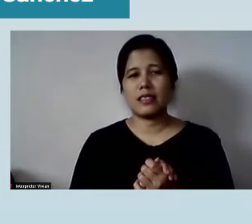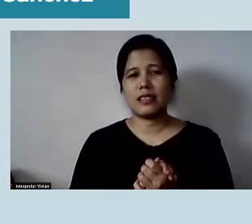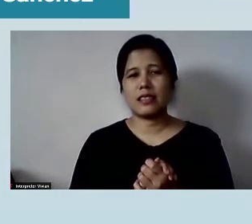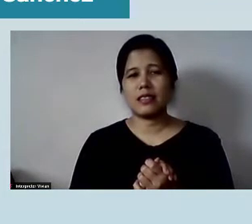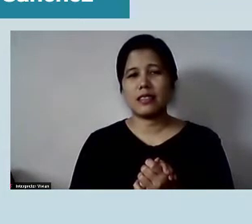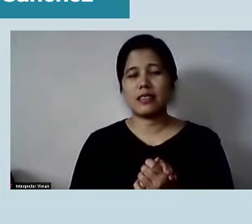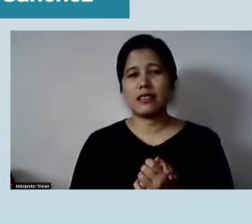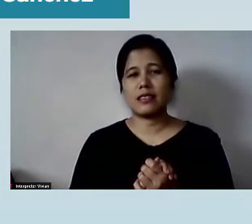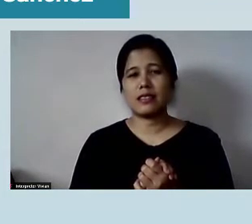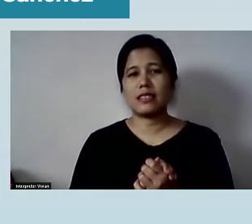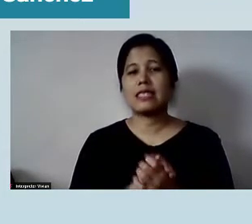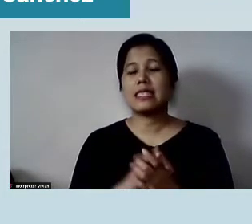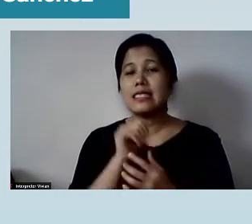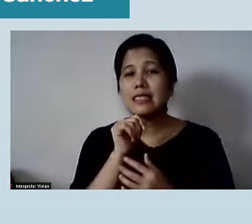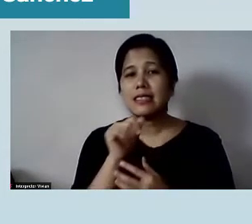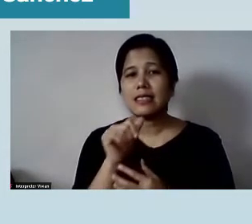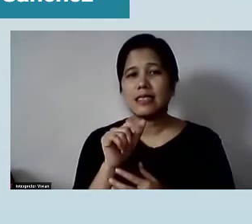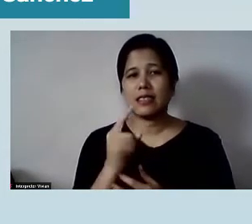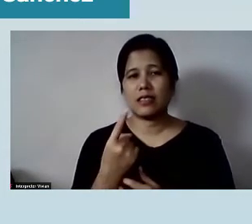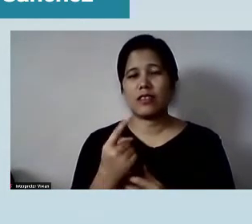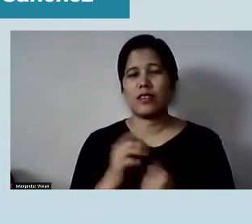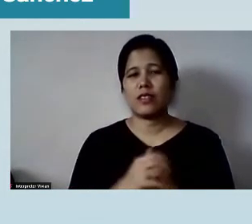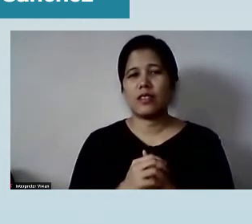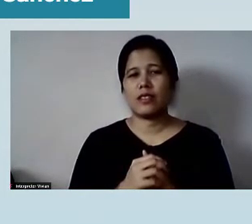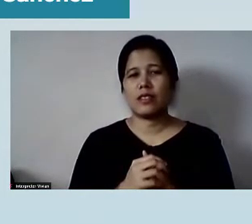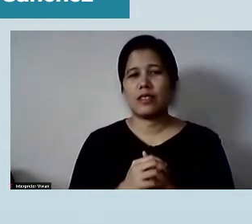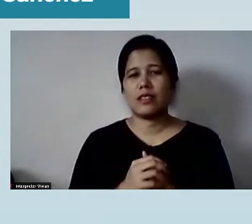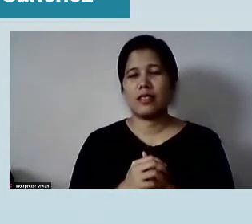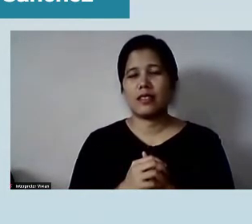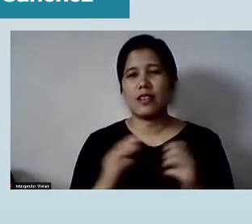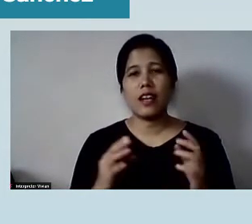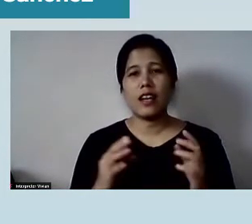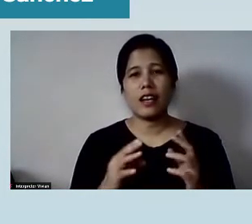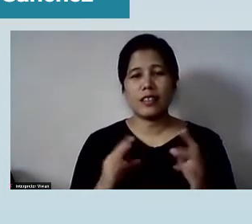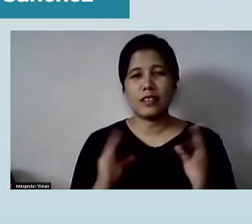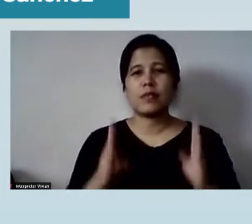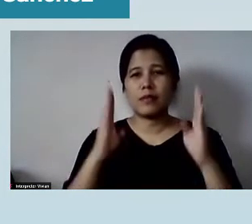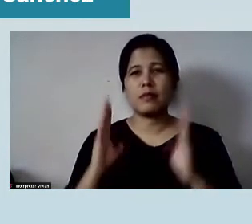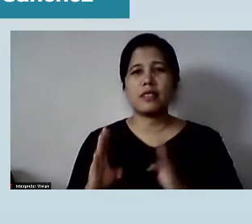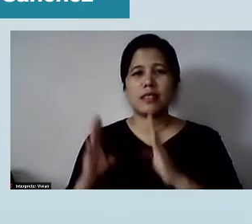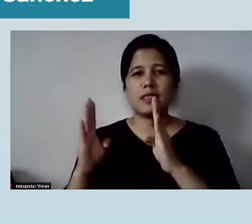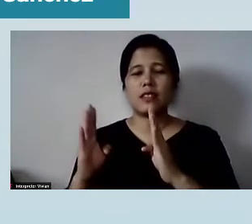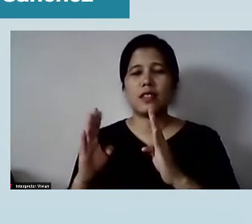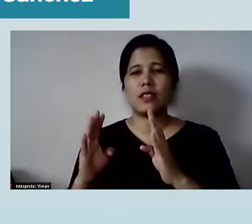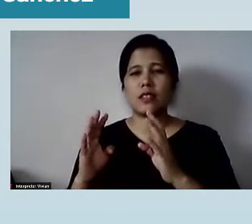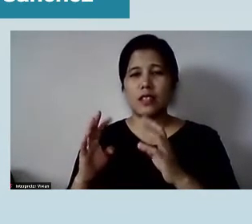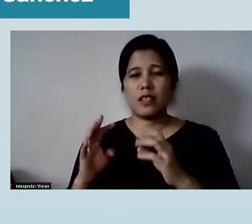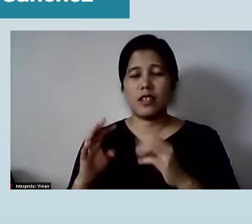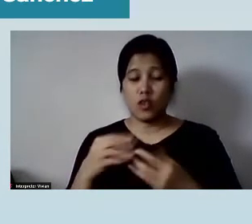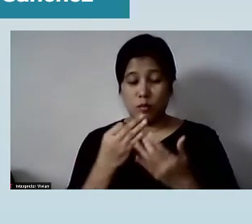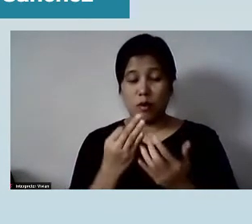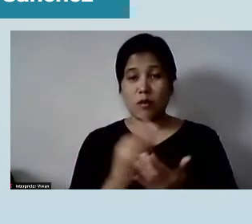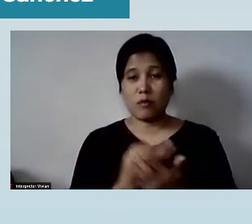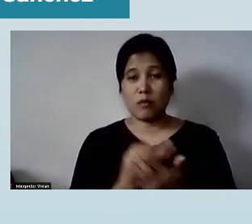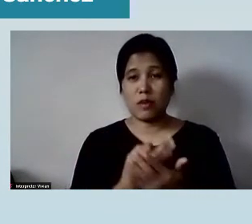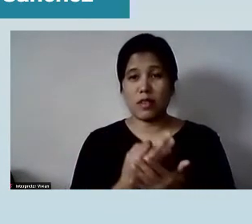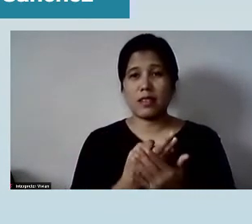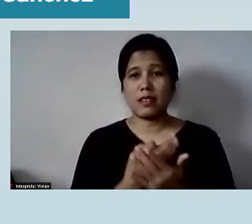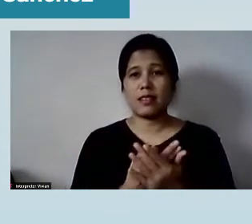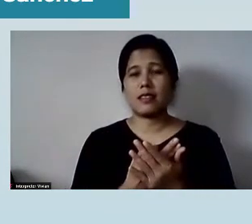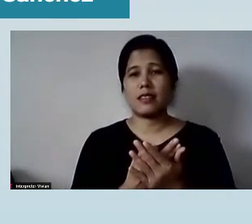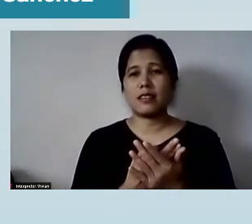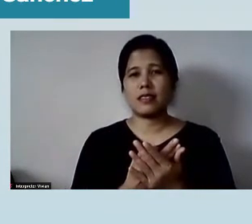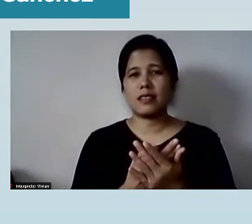braille na ito, hindi lang po ito dito sa mga infrastructure natin. Yung pera natin, may mga yung new